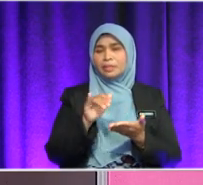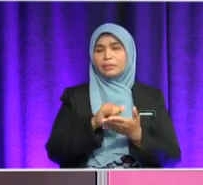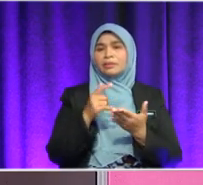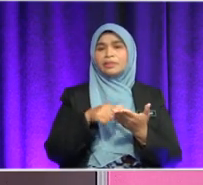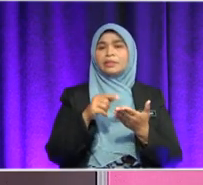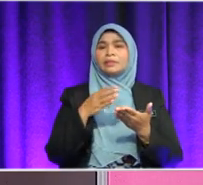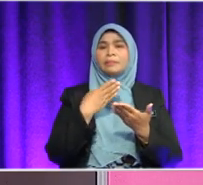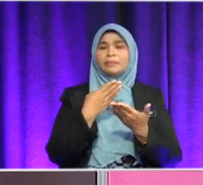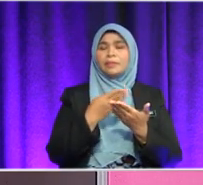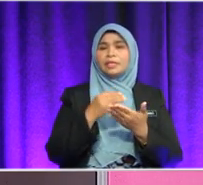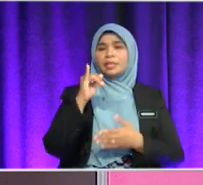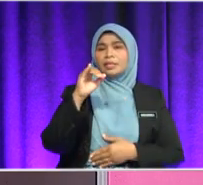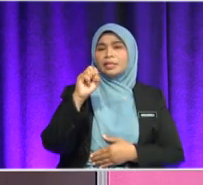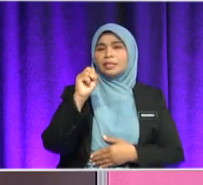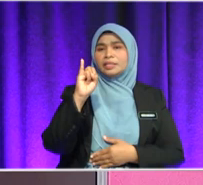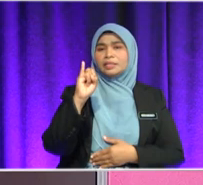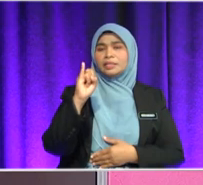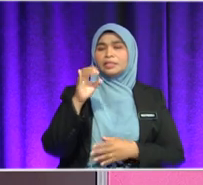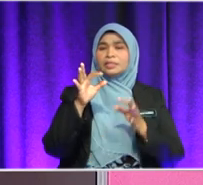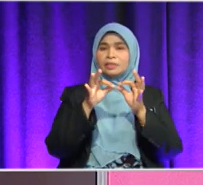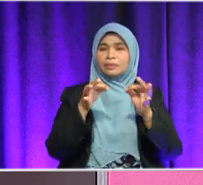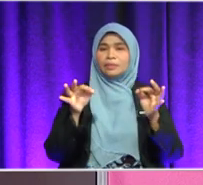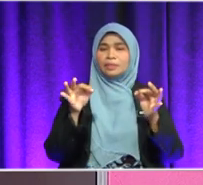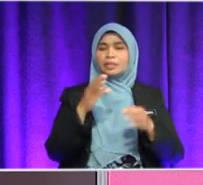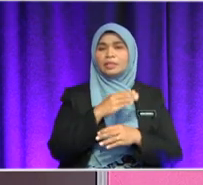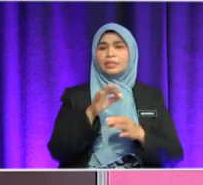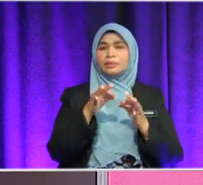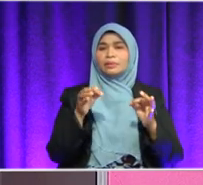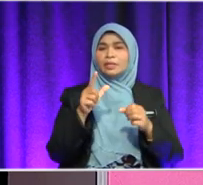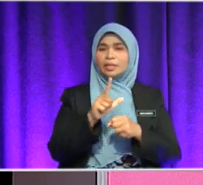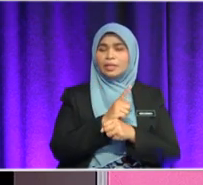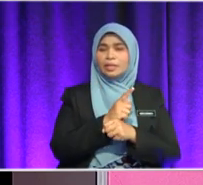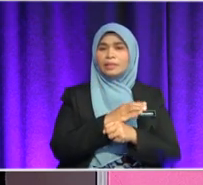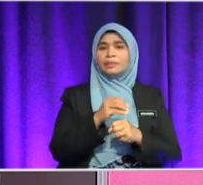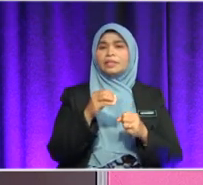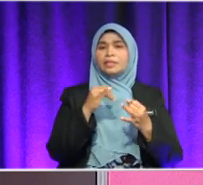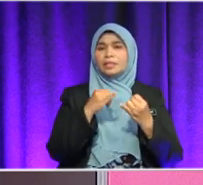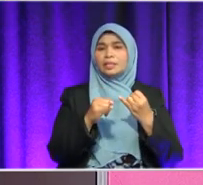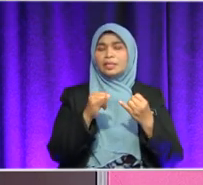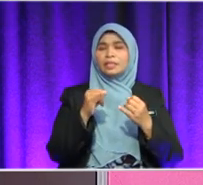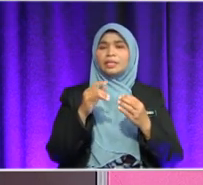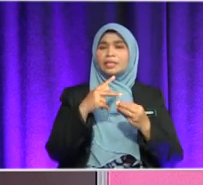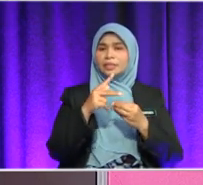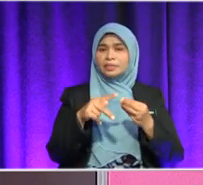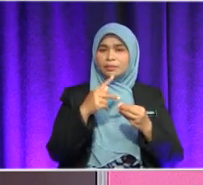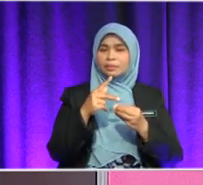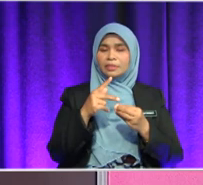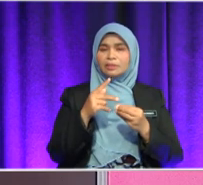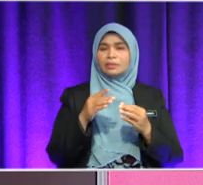di menu uraian dan di mana uraian lengkap di mana kesimpulan dari soal yang pertama soal yang pertama